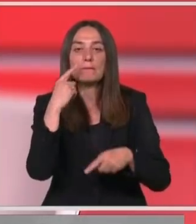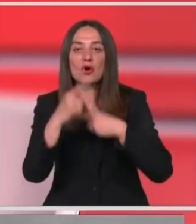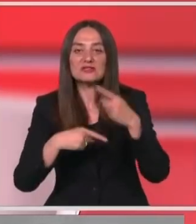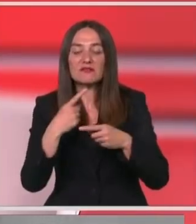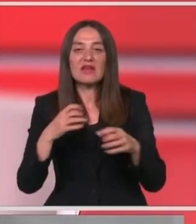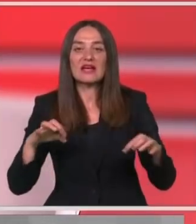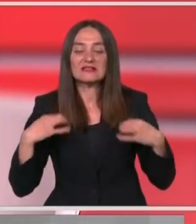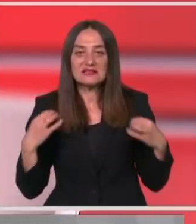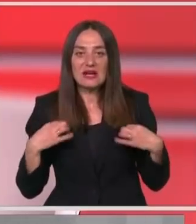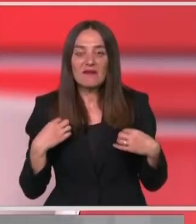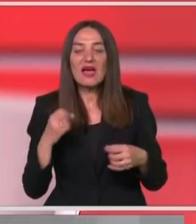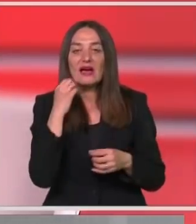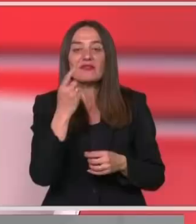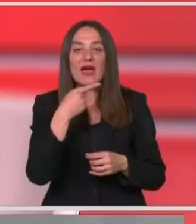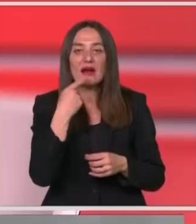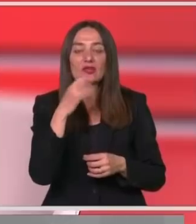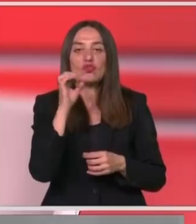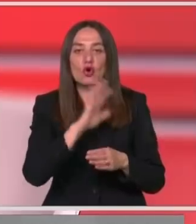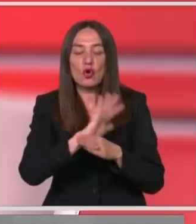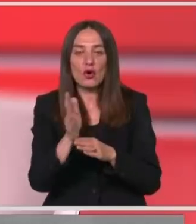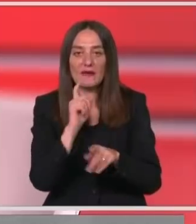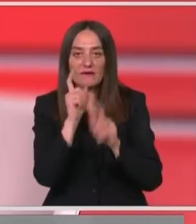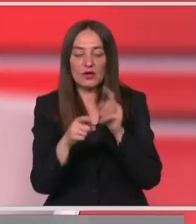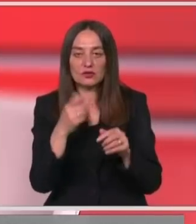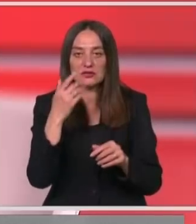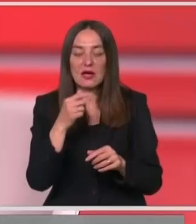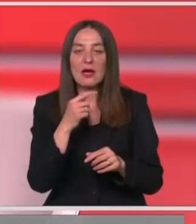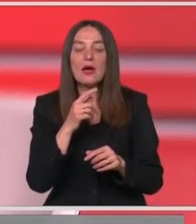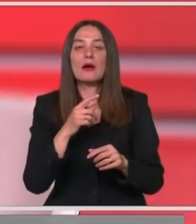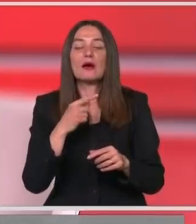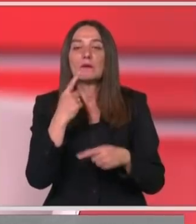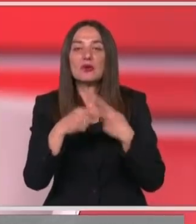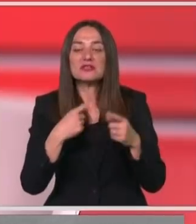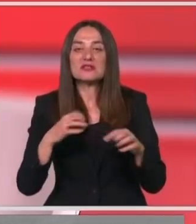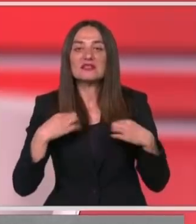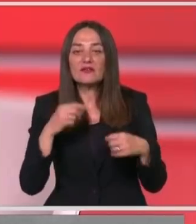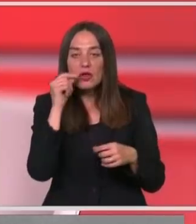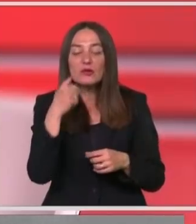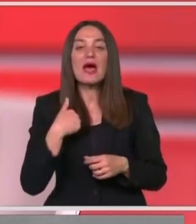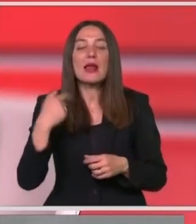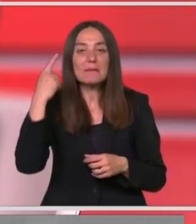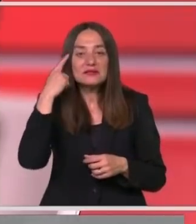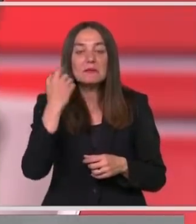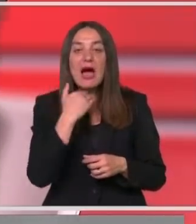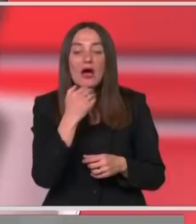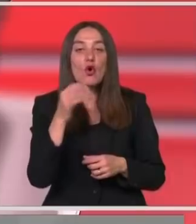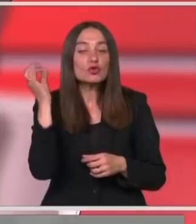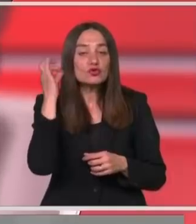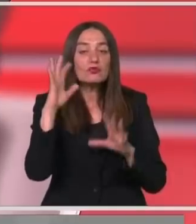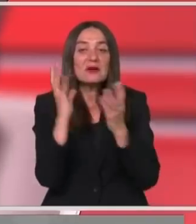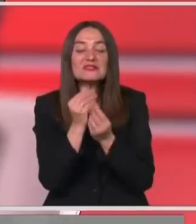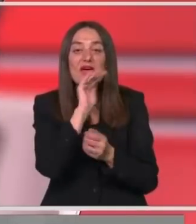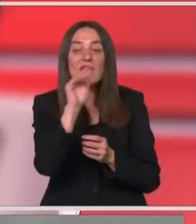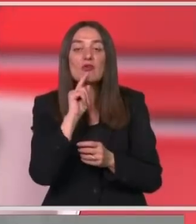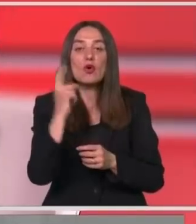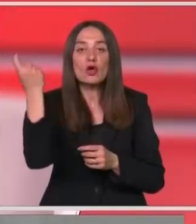na zdravlje kada je reč o koronavirusu, posljedicama na zdravlje ljudi, ali mislim da ako slušamo sve najave koje